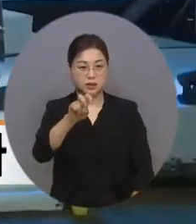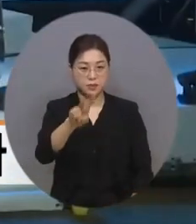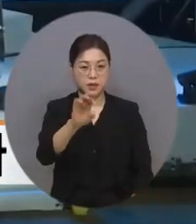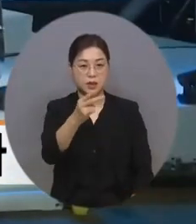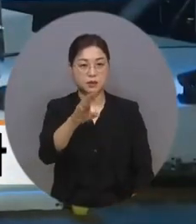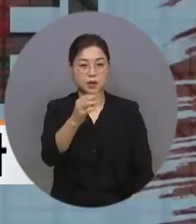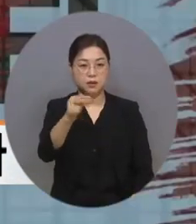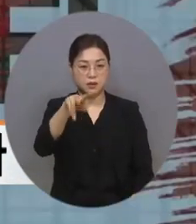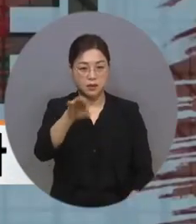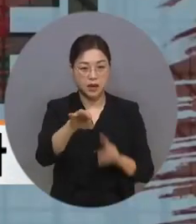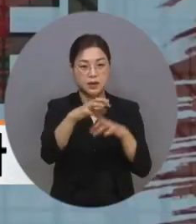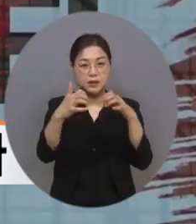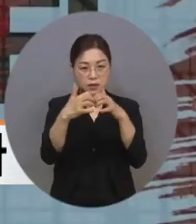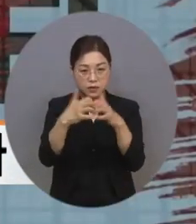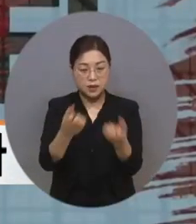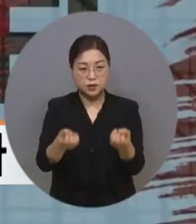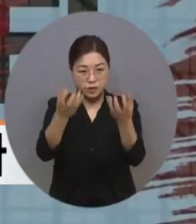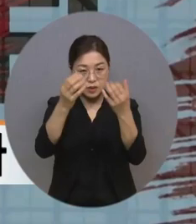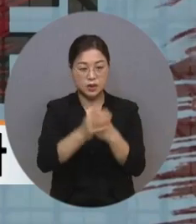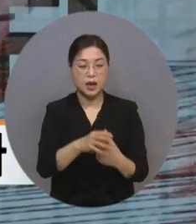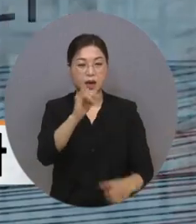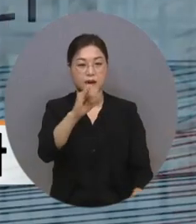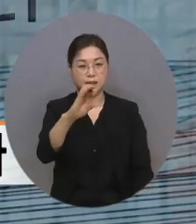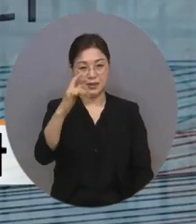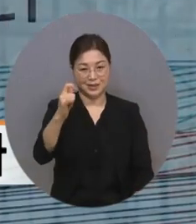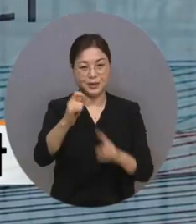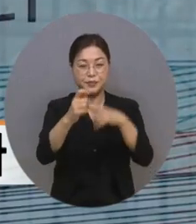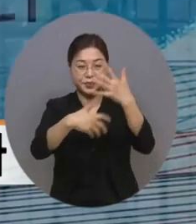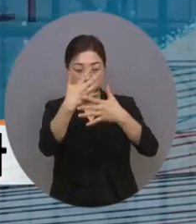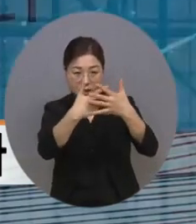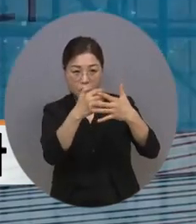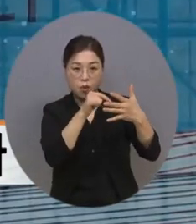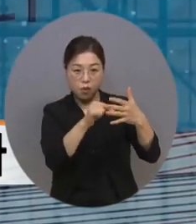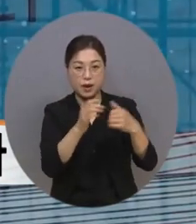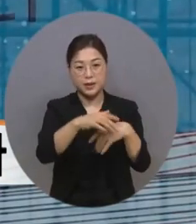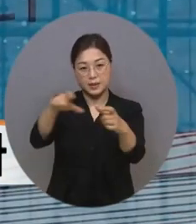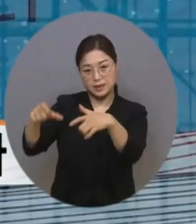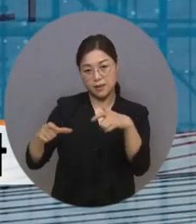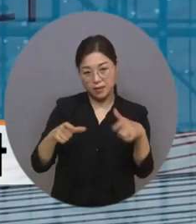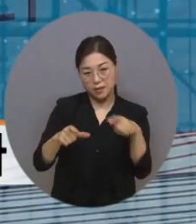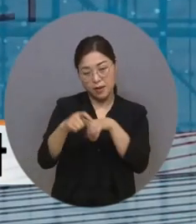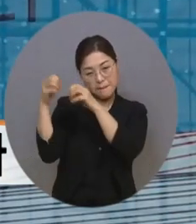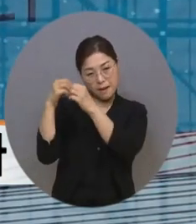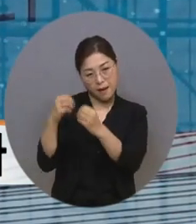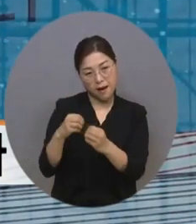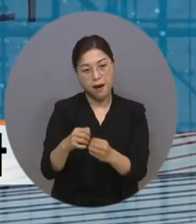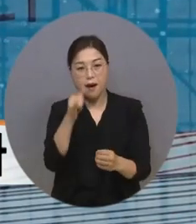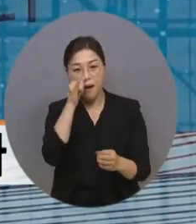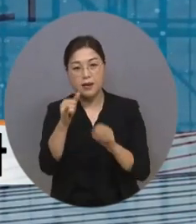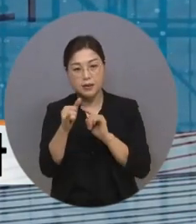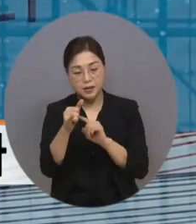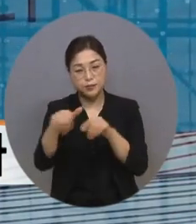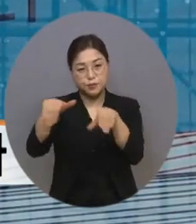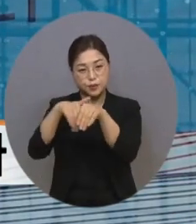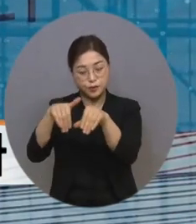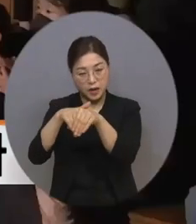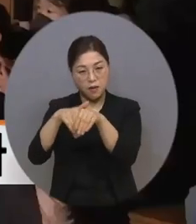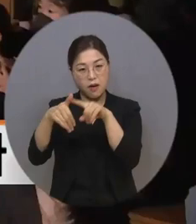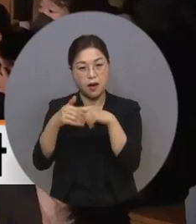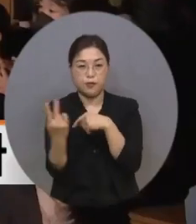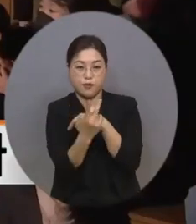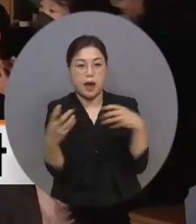울돌목 페스타가 최첨단 ICT 미디어 콘텐츠와 지역에서 오랫동안 전승된 전통 문화